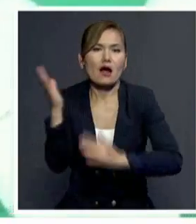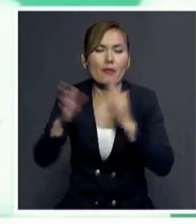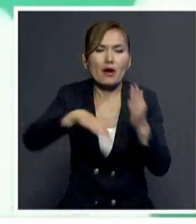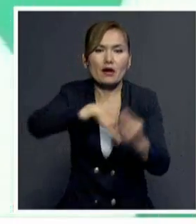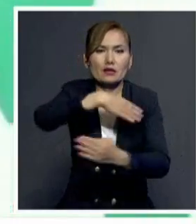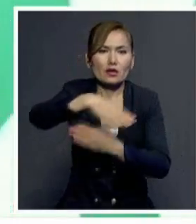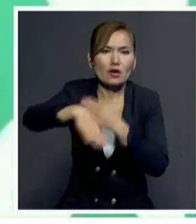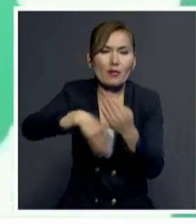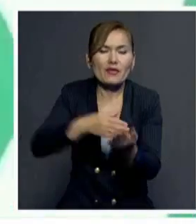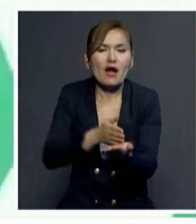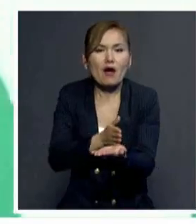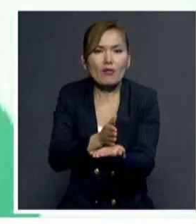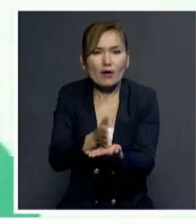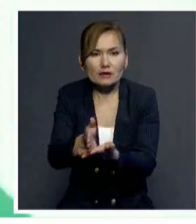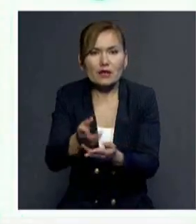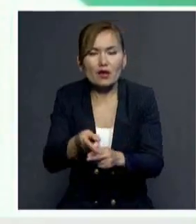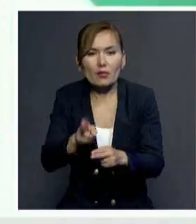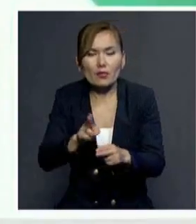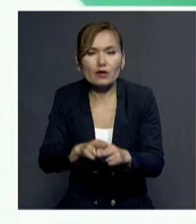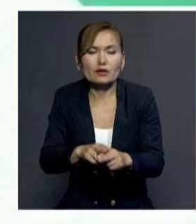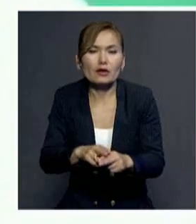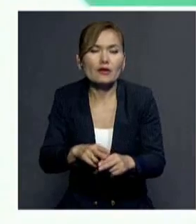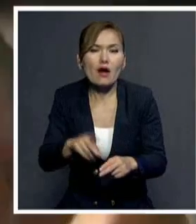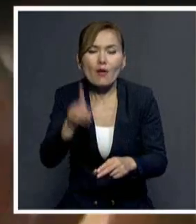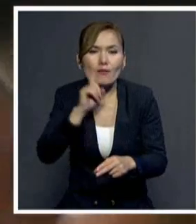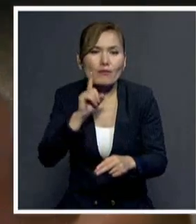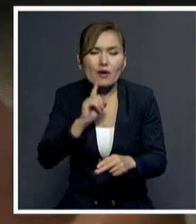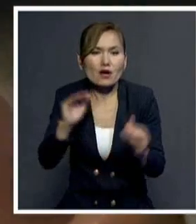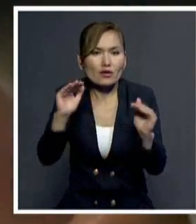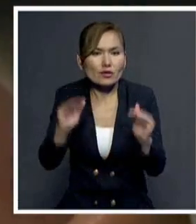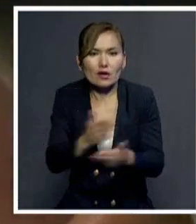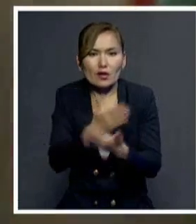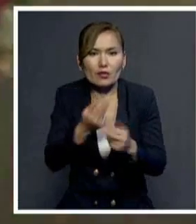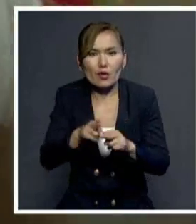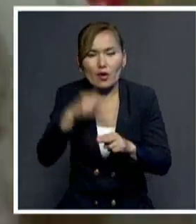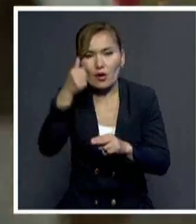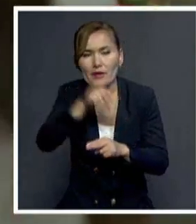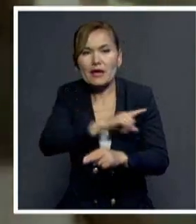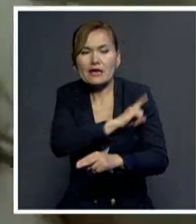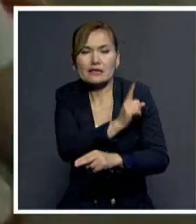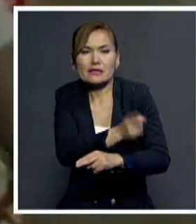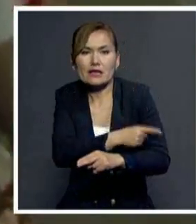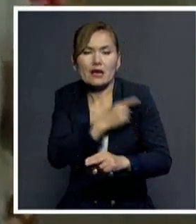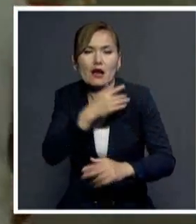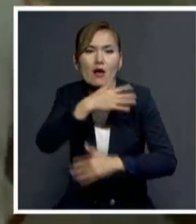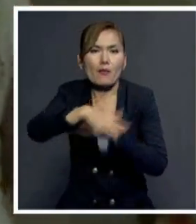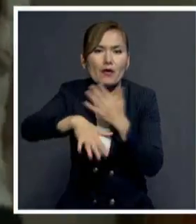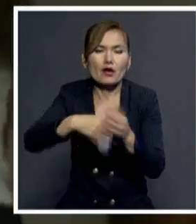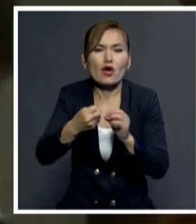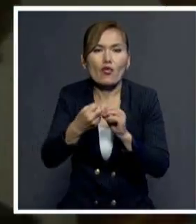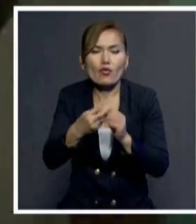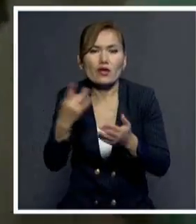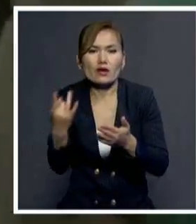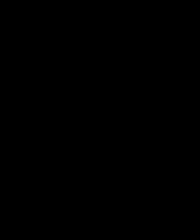Янзы өзеніне ойыса бастаған кезде бәсеңдеуі мүмкін. Джонгдари биыл соққы берген 12-ші тайфун болып отыр.